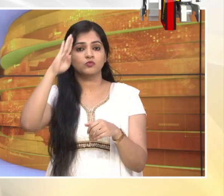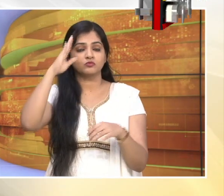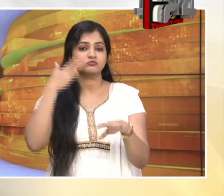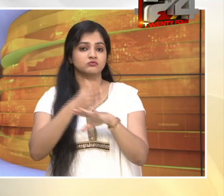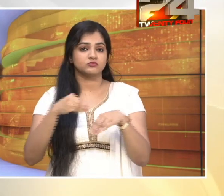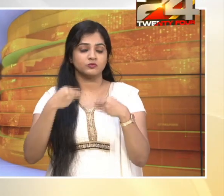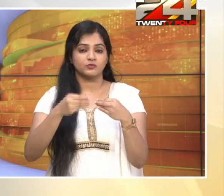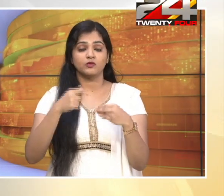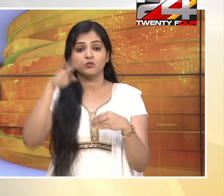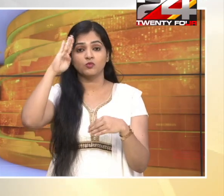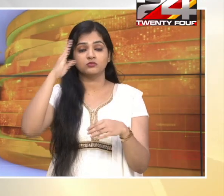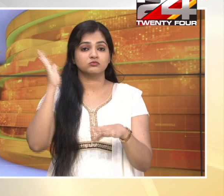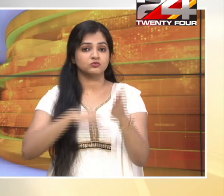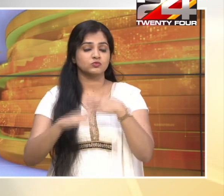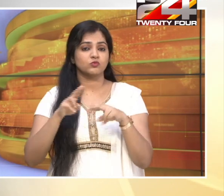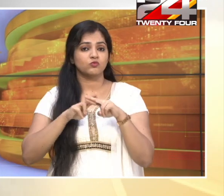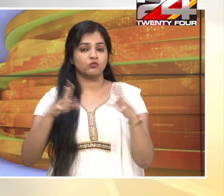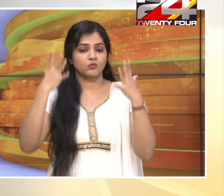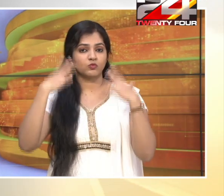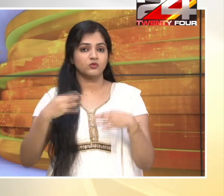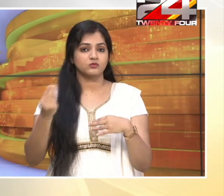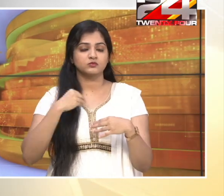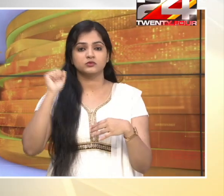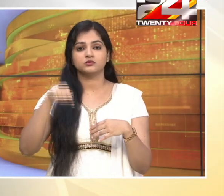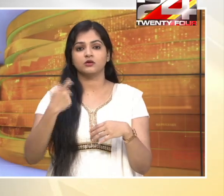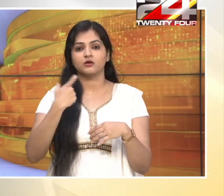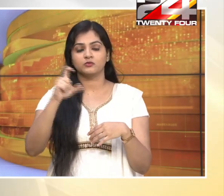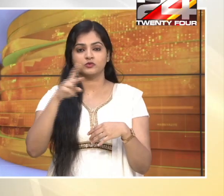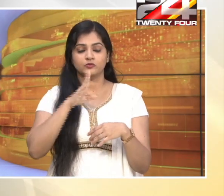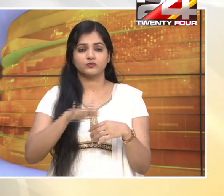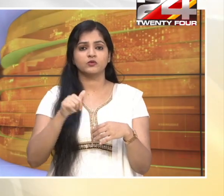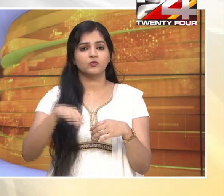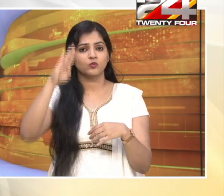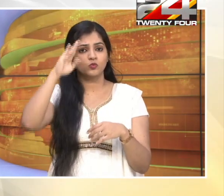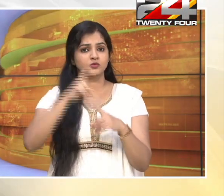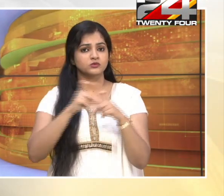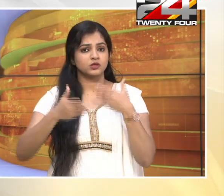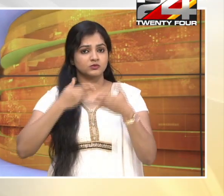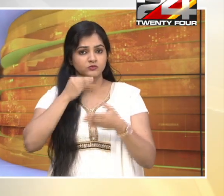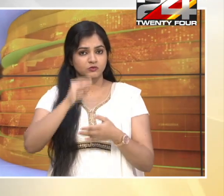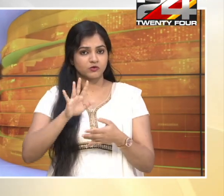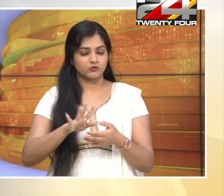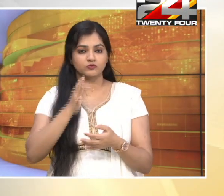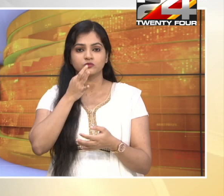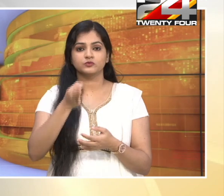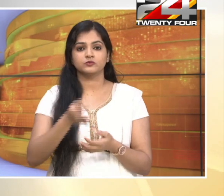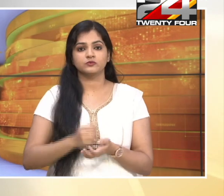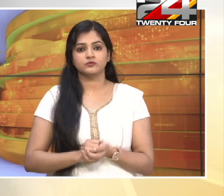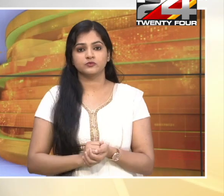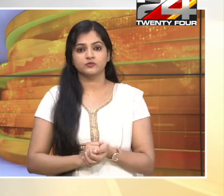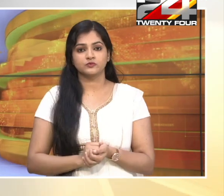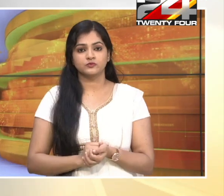പോലീസ് അടിച്ചു എന്നാണ് പറയുന്നത് എന്താണ് ഇത് സംബന്ധിച്ച് നമുക്ക് ലഭിക്കുന്ന കൂടുതൽ വിവരങ്ങൾ പോലീസ് എന്തെങ്കിലും വിശദീകരണം ഇതിൽ നൽകുന്നുണ്ടോ